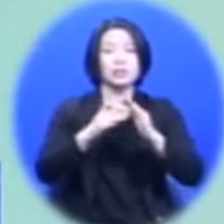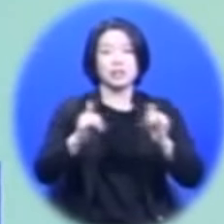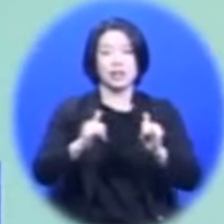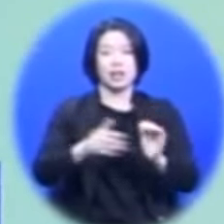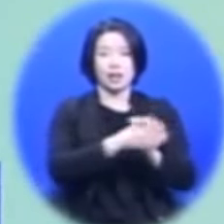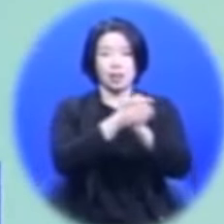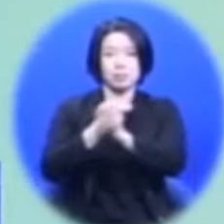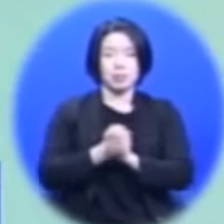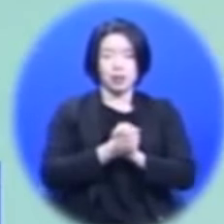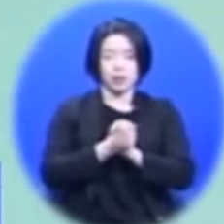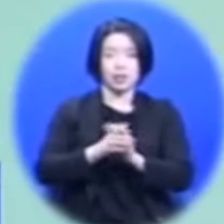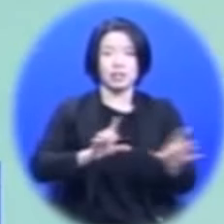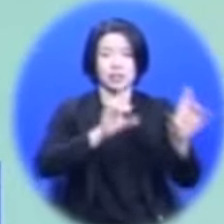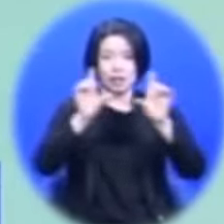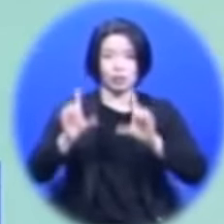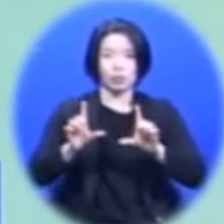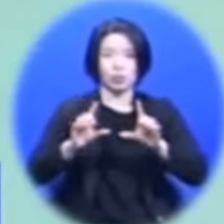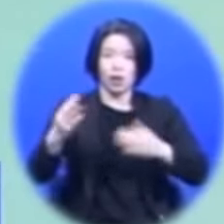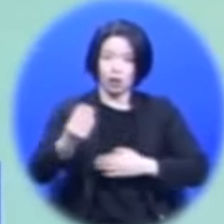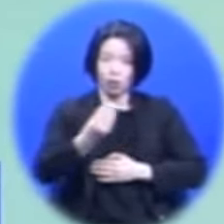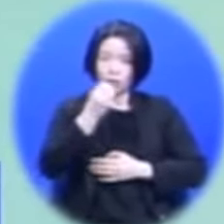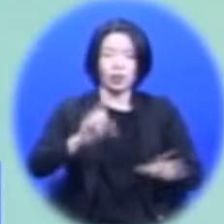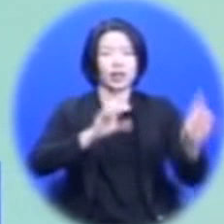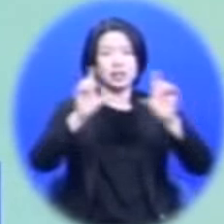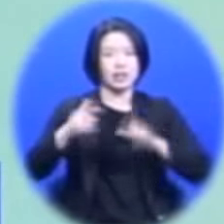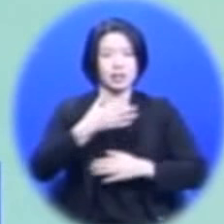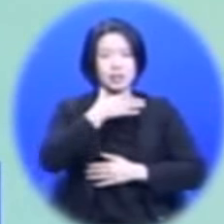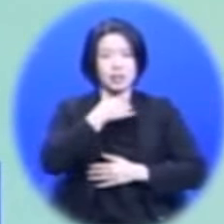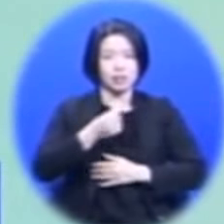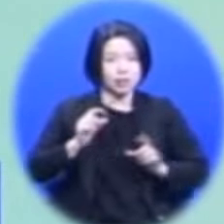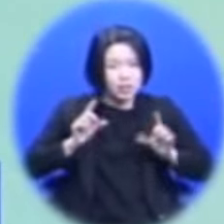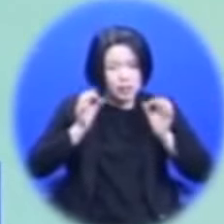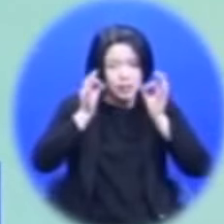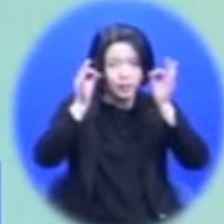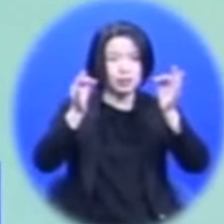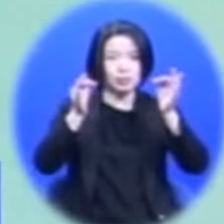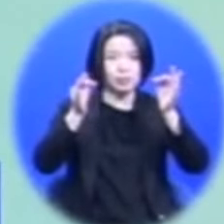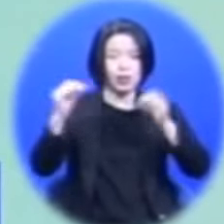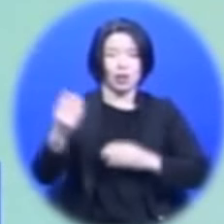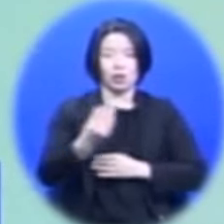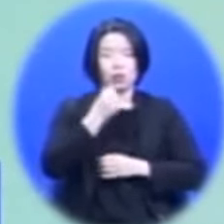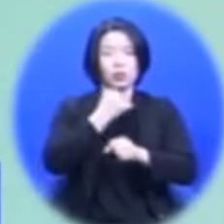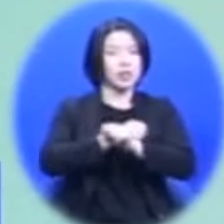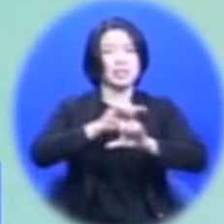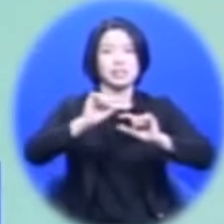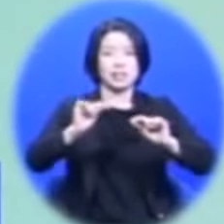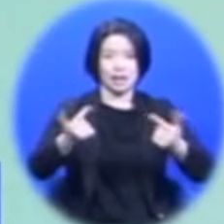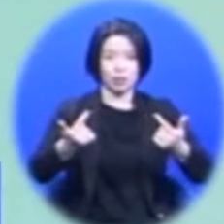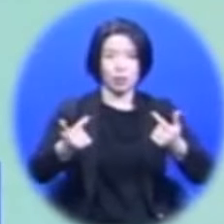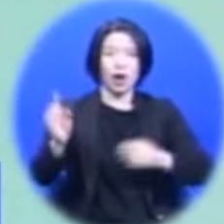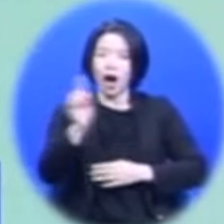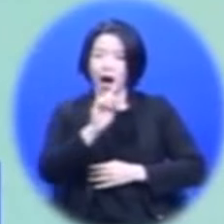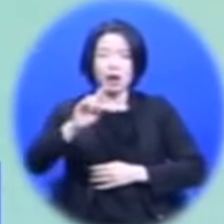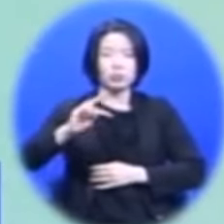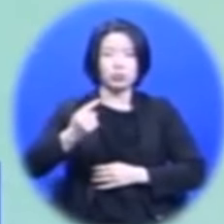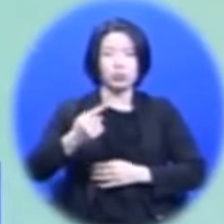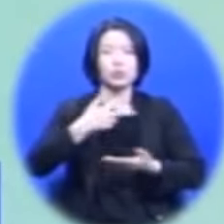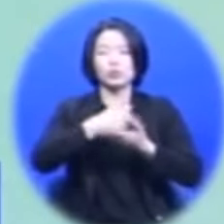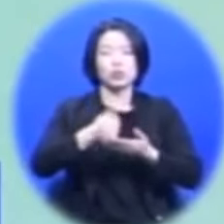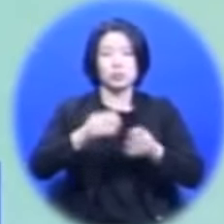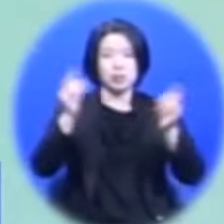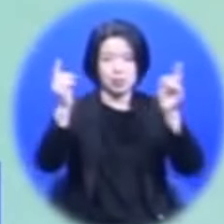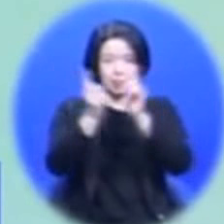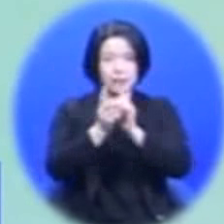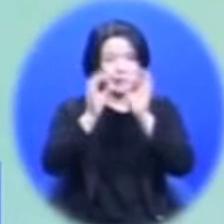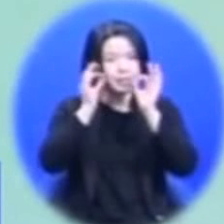더불어 화평하게 지내고 거룩하게 살기를 힘쓰십시오. 거룩해지지 않고서는 아무도 주님을 뵙지